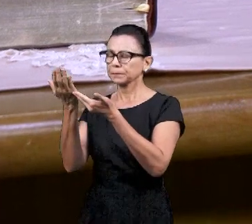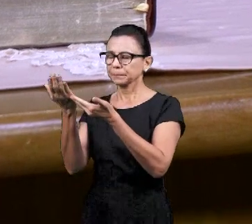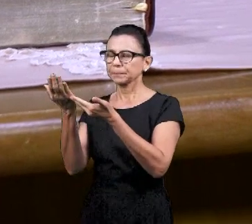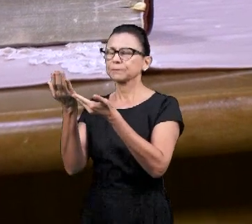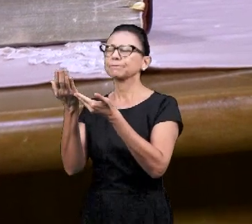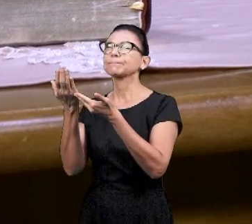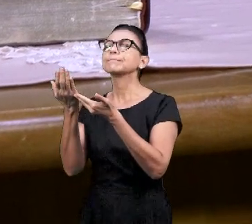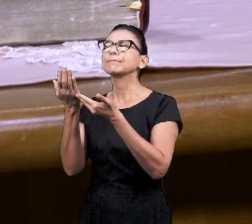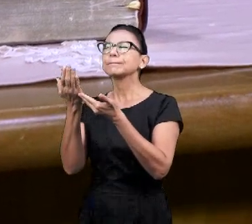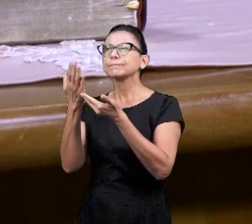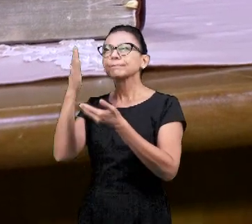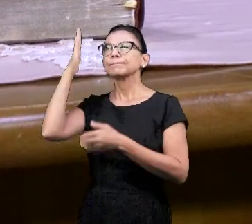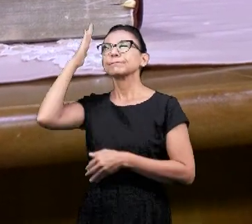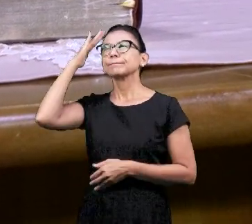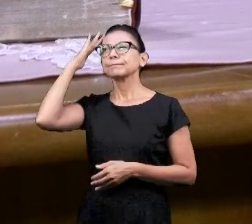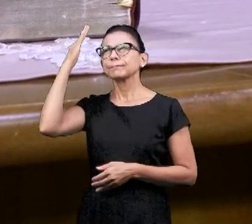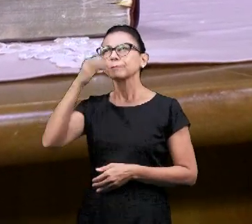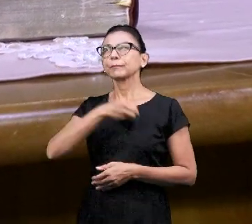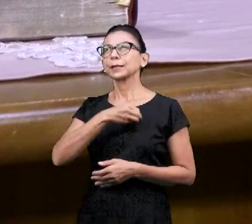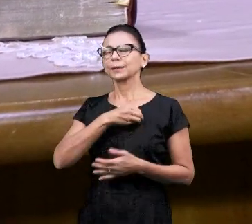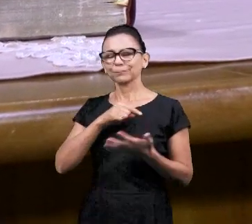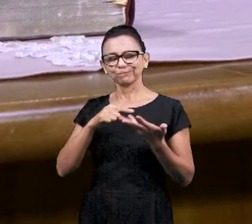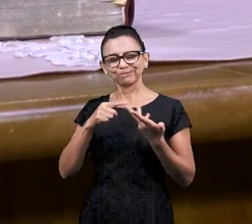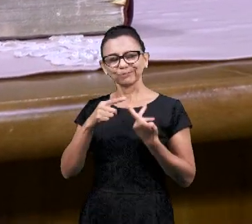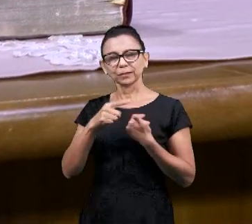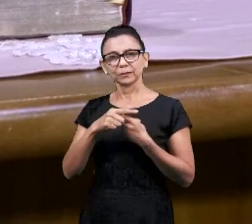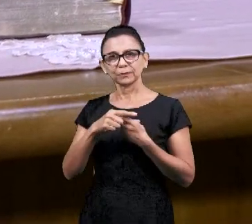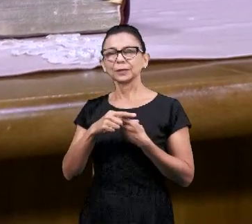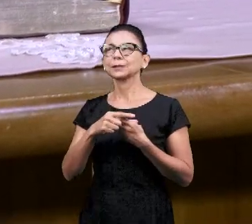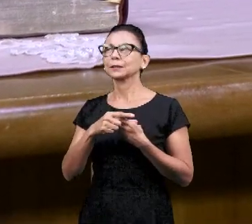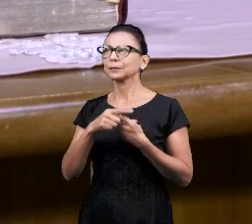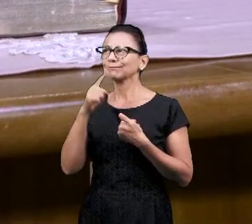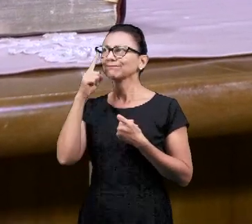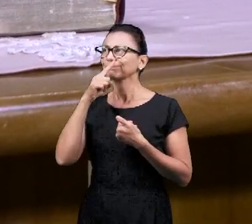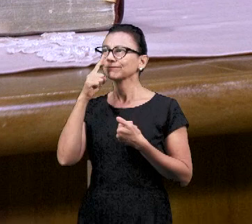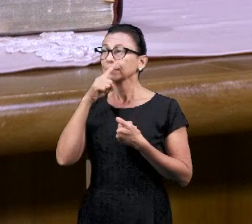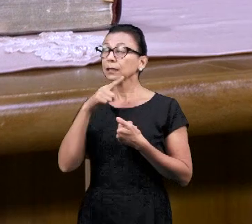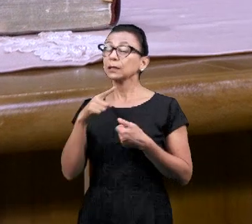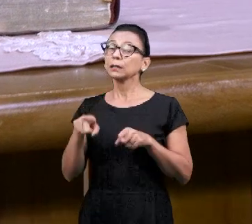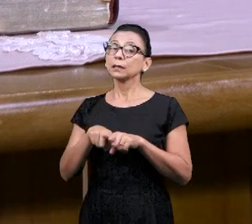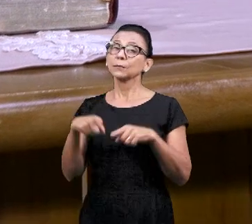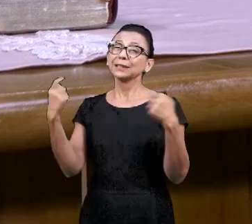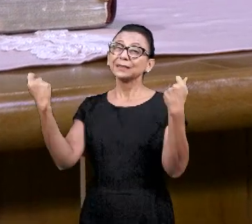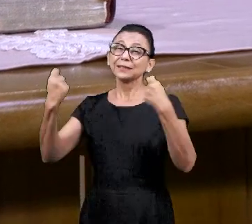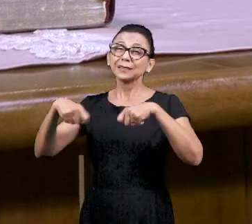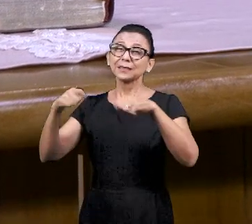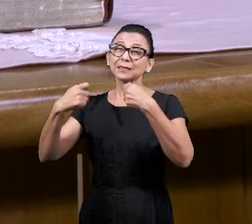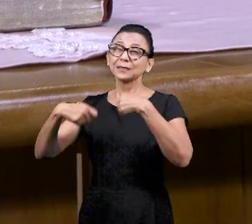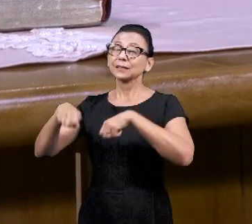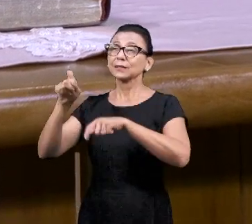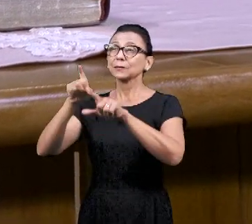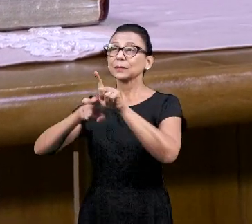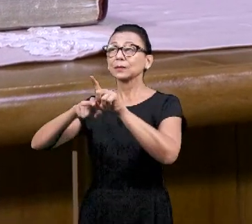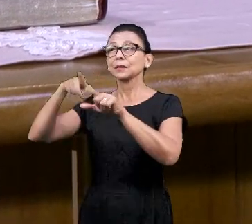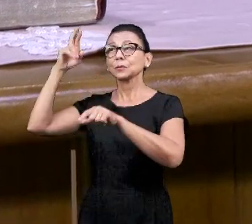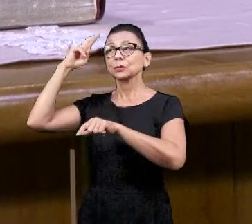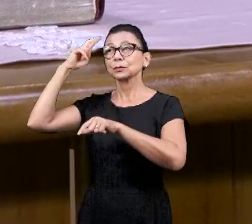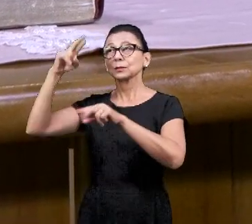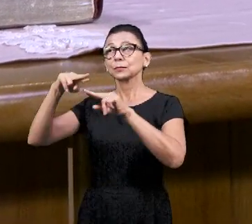notre péché, notre faiblesse, imperfection et notre besoin de toi. C'est pour cela que nous prions par le sang de